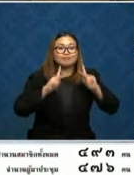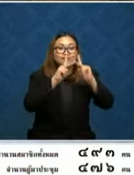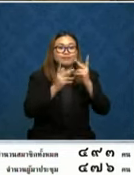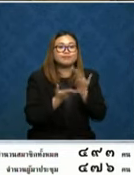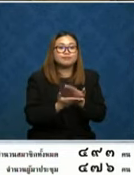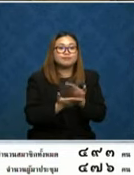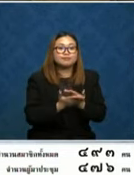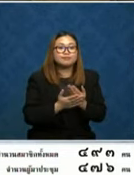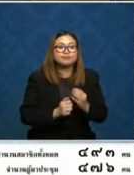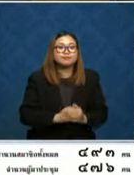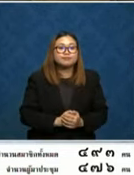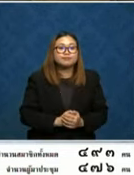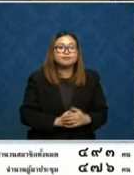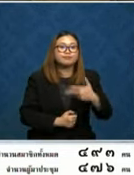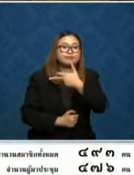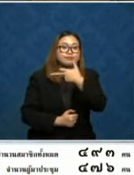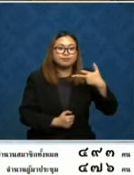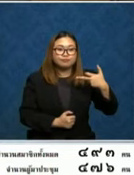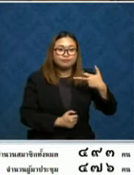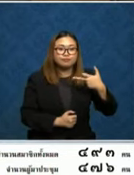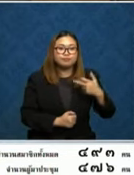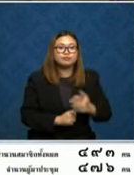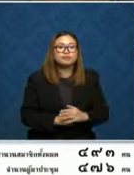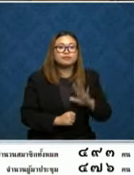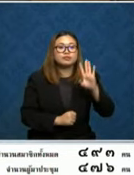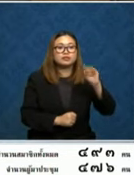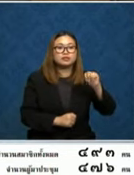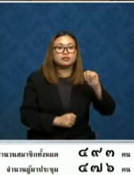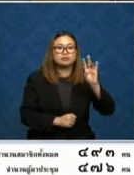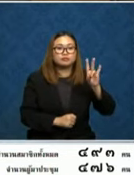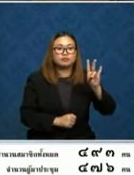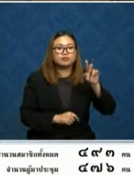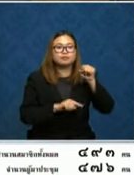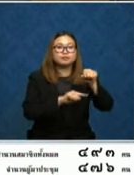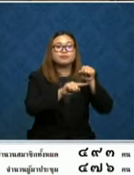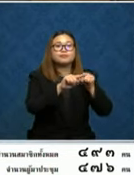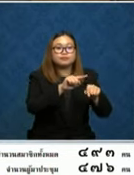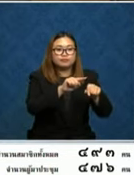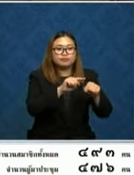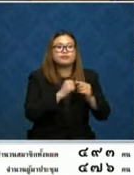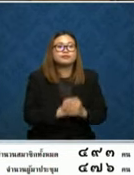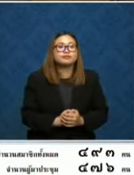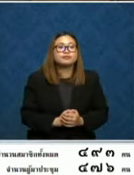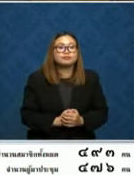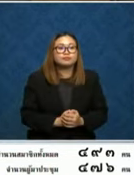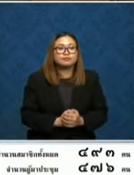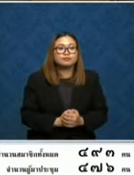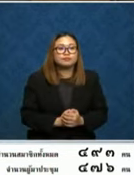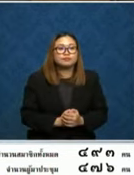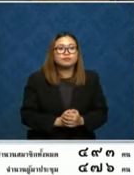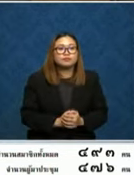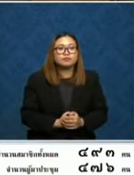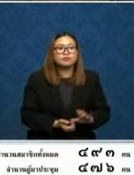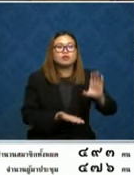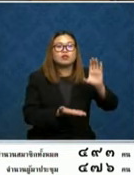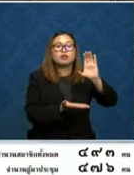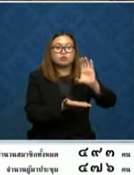ถือหุ้นของการบินไทยอยู่ประมาณสัก 47%ไปถือหุ้นผ่านของกองทุนวายุภ